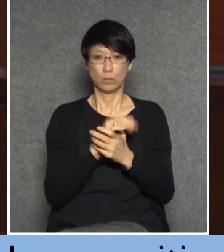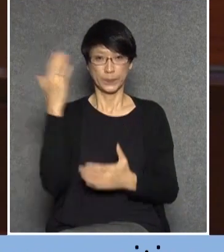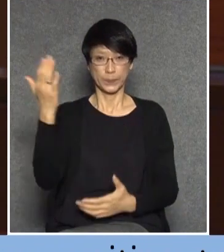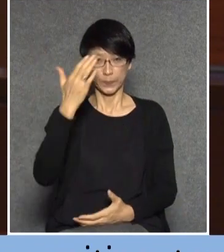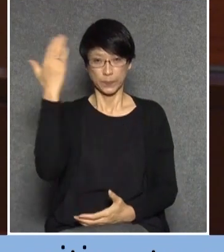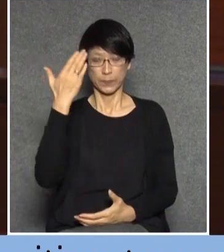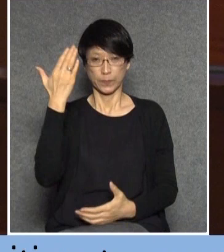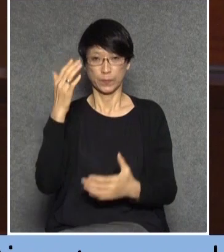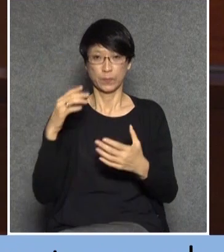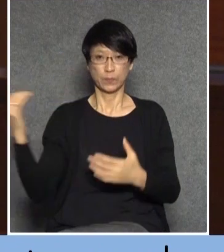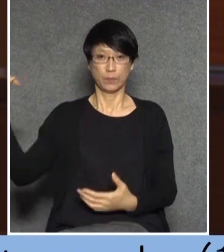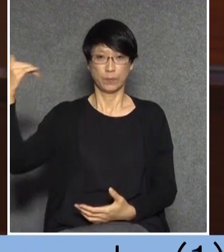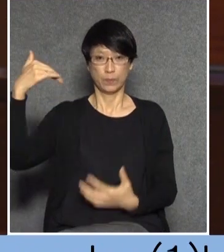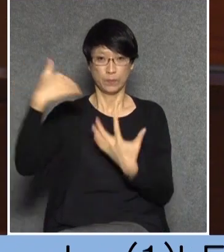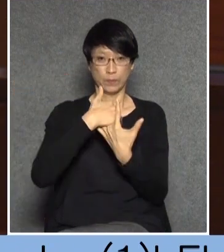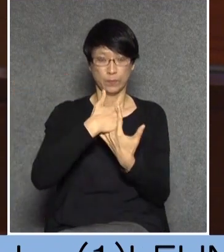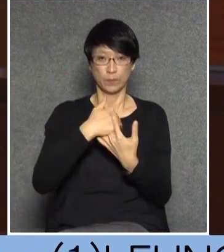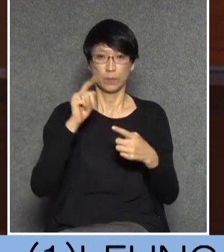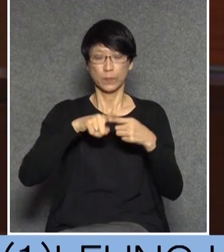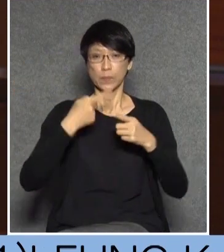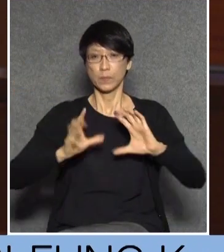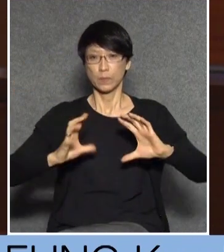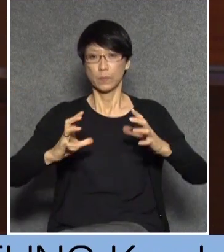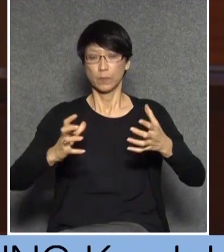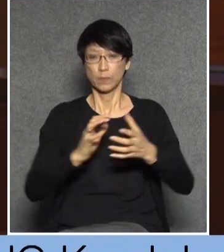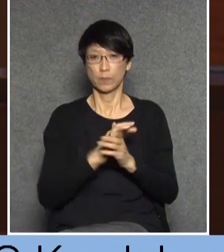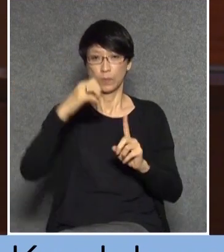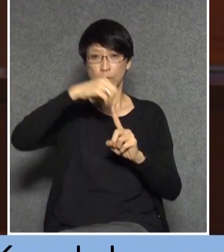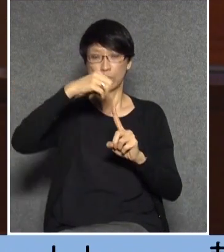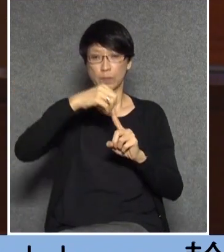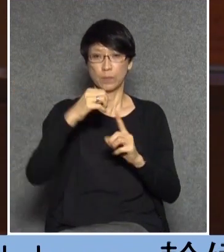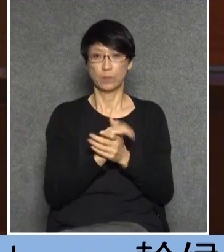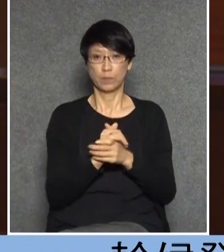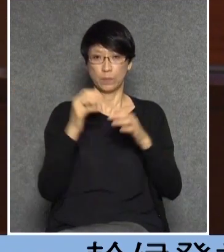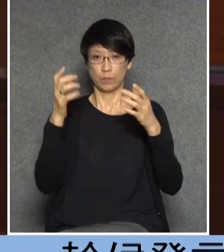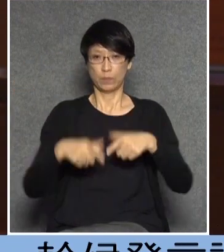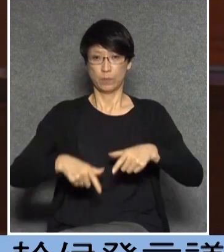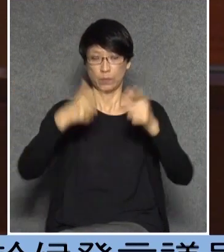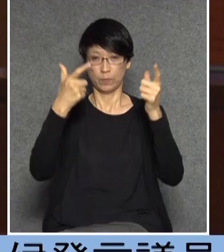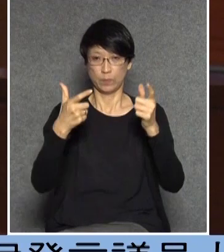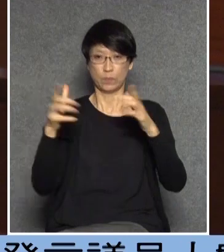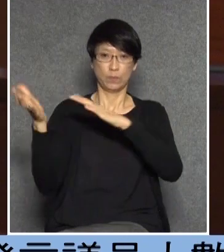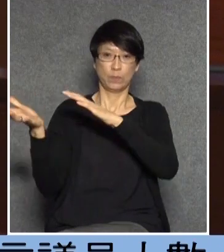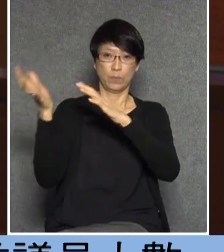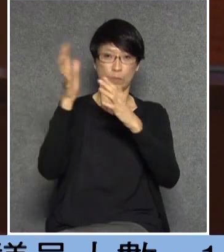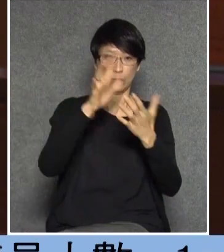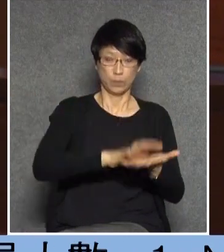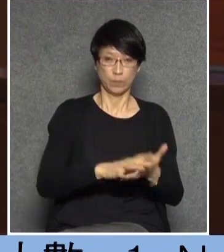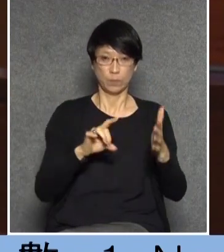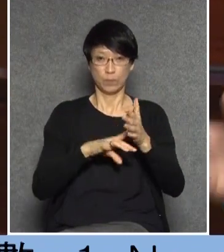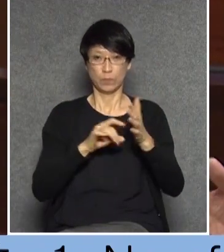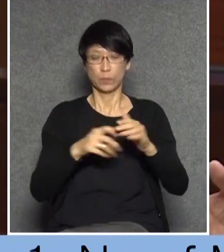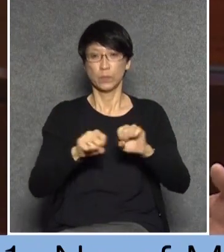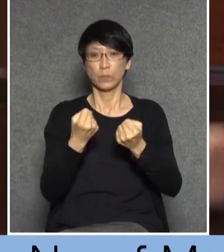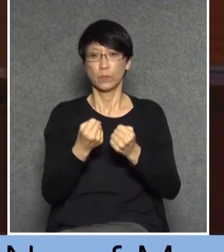偉森特襲港，大埔墟站附近有大樹倒塌，引致電力故障，加上其他路段出現跳電的情況，引致